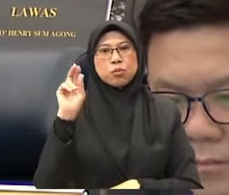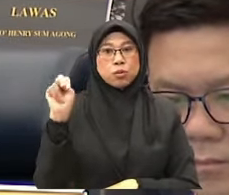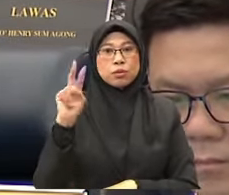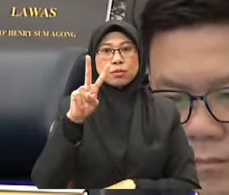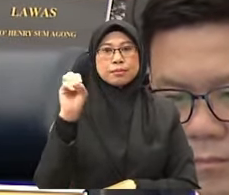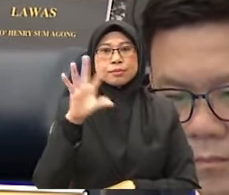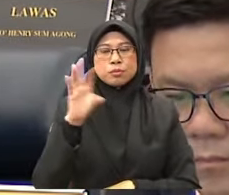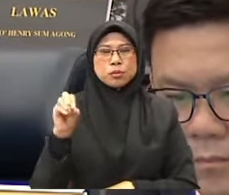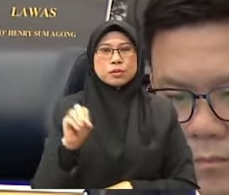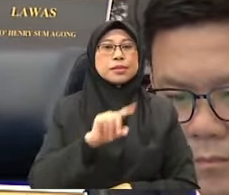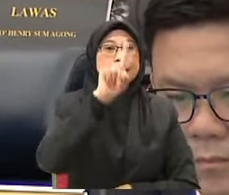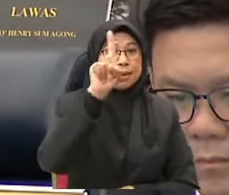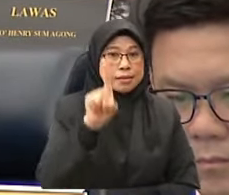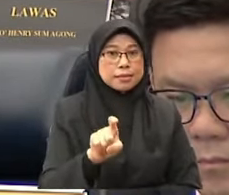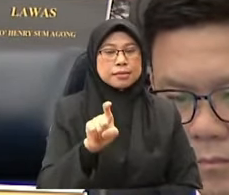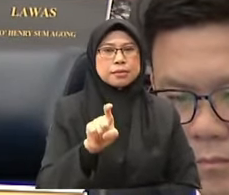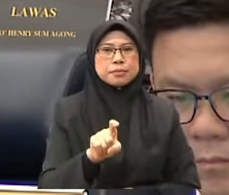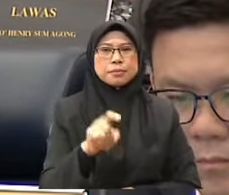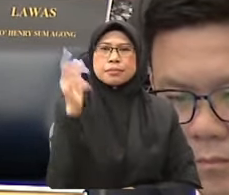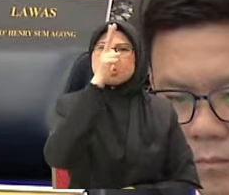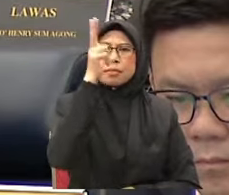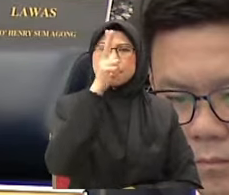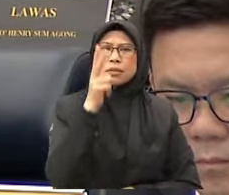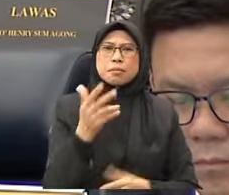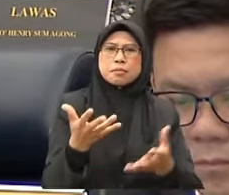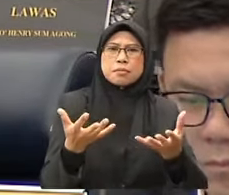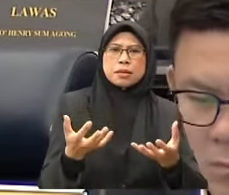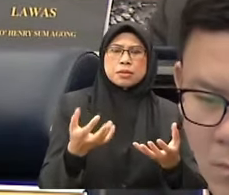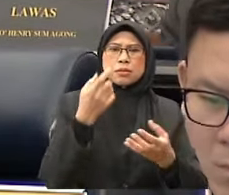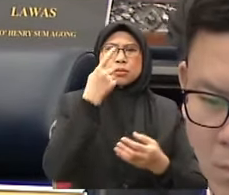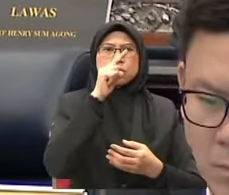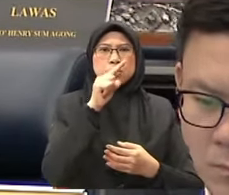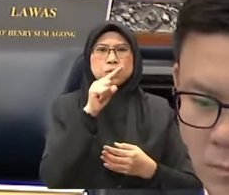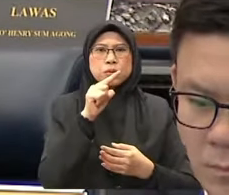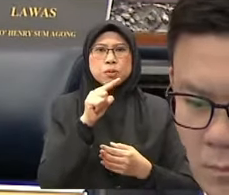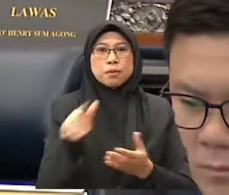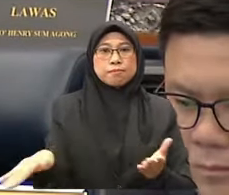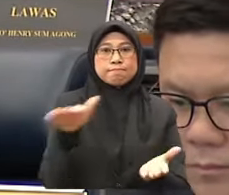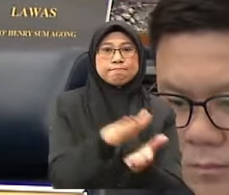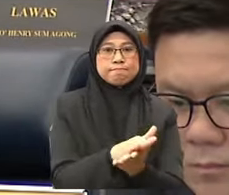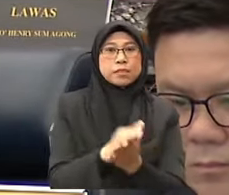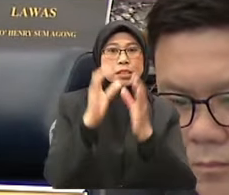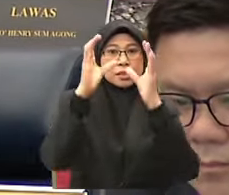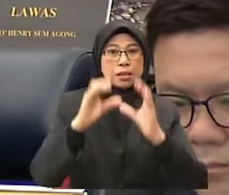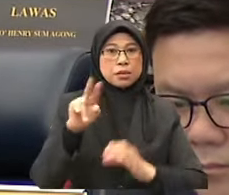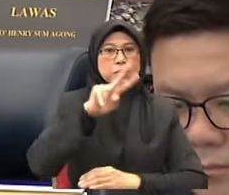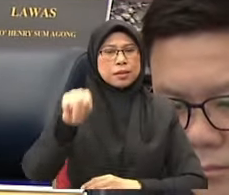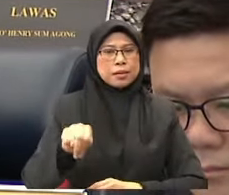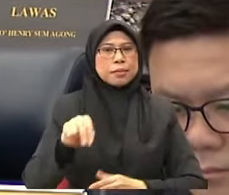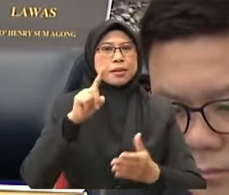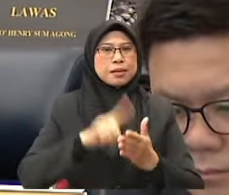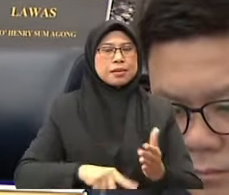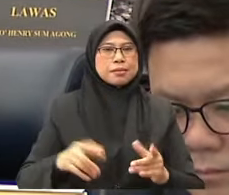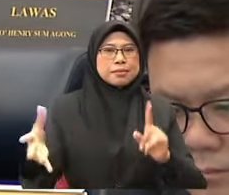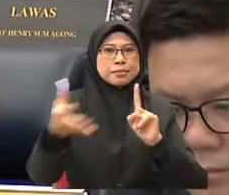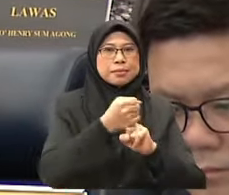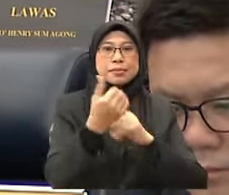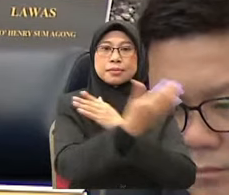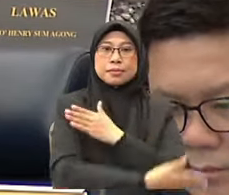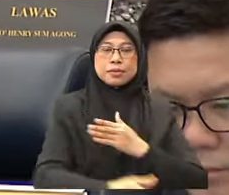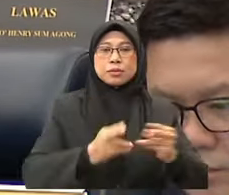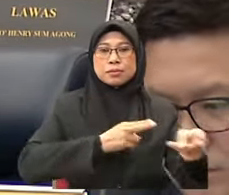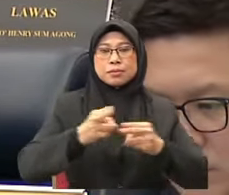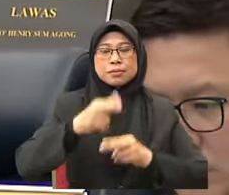2050. Persoalan saya ialah, adakah kerajaan berhasrat untuk mengambil langkah yang sama? Setakat ini, apakah pencapaian negara di